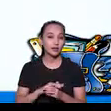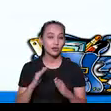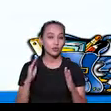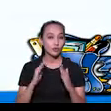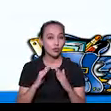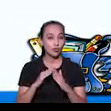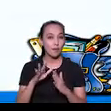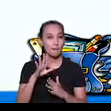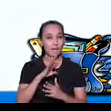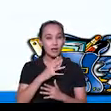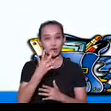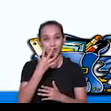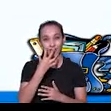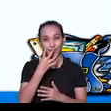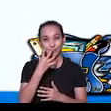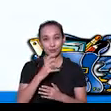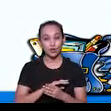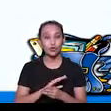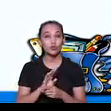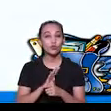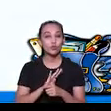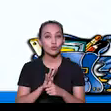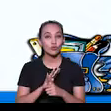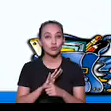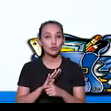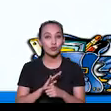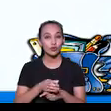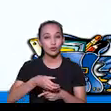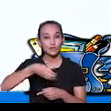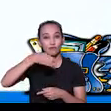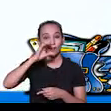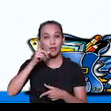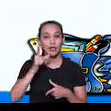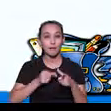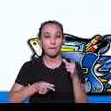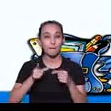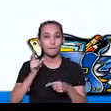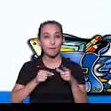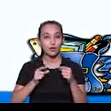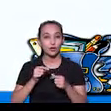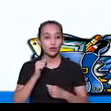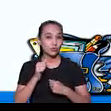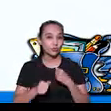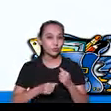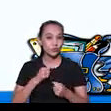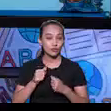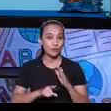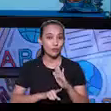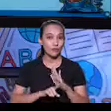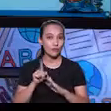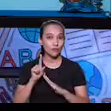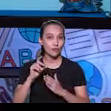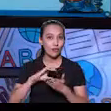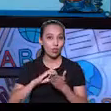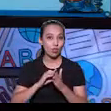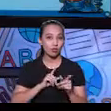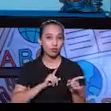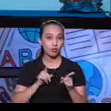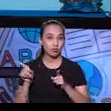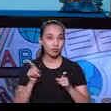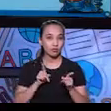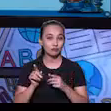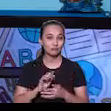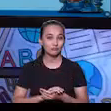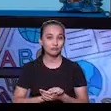Дома было тепло. Ёжик выпил молоко и стал бегать по комнате.